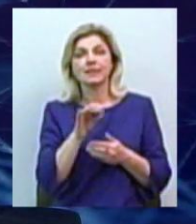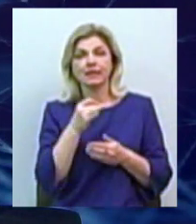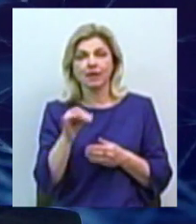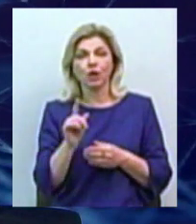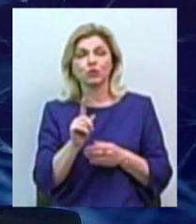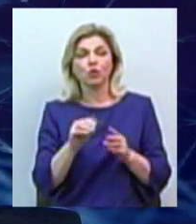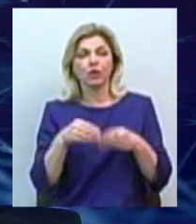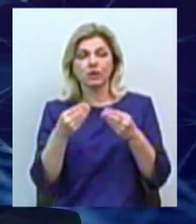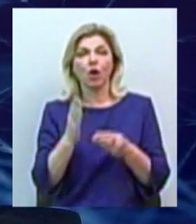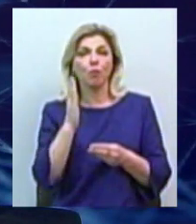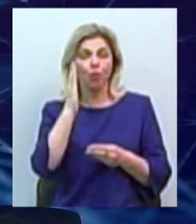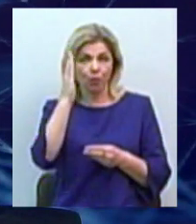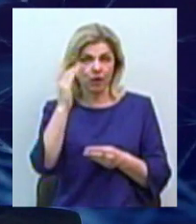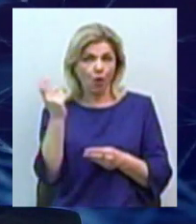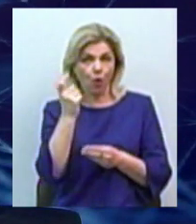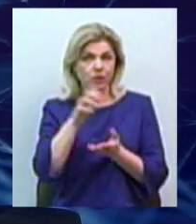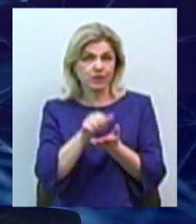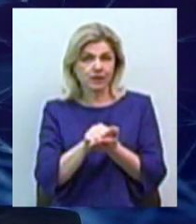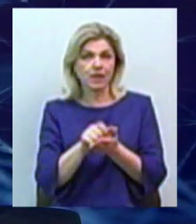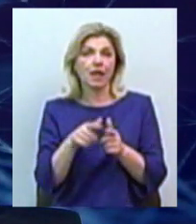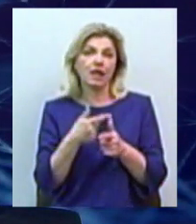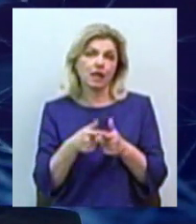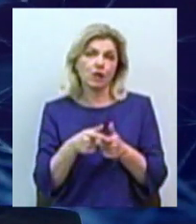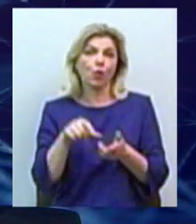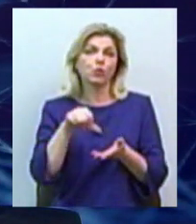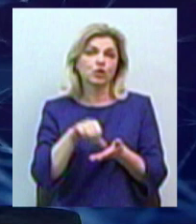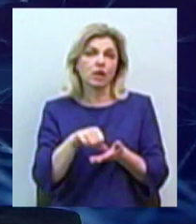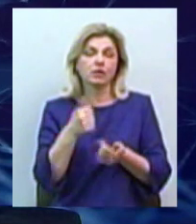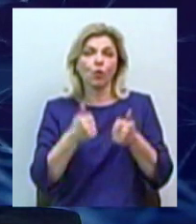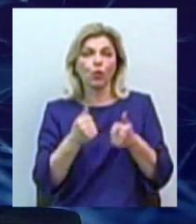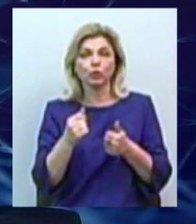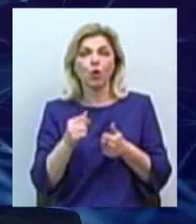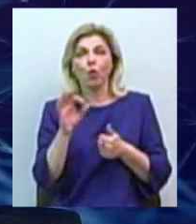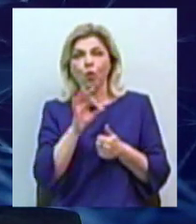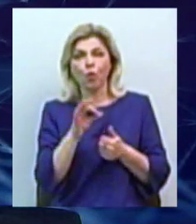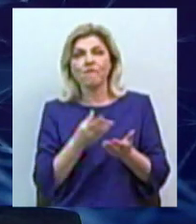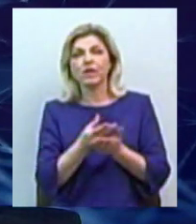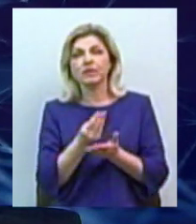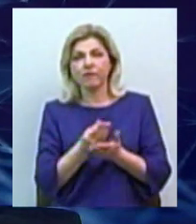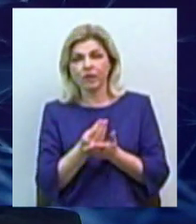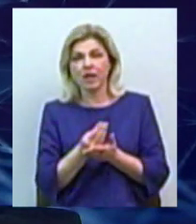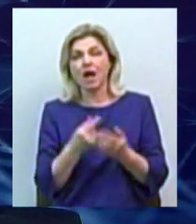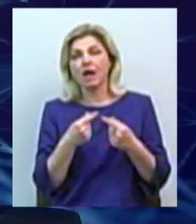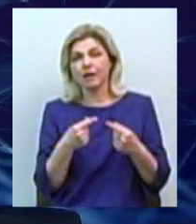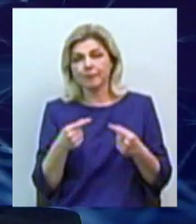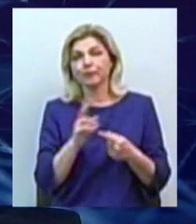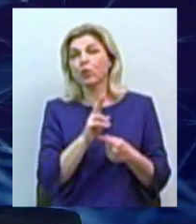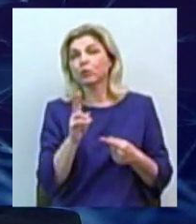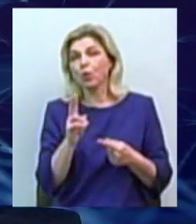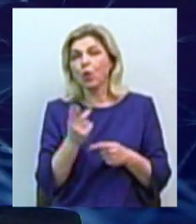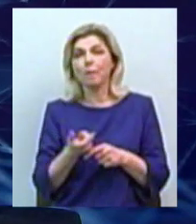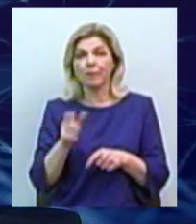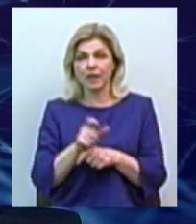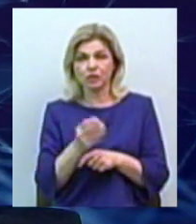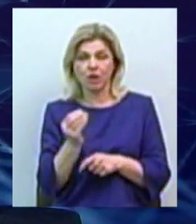надасть майбутній концесіонер або учасник конкурсу щодо фінансування інфраструктурних проєктів в місті. Тобто, хто більше